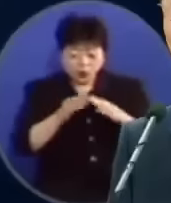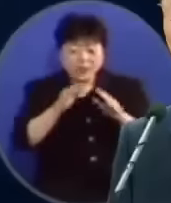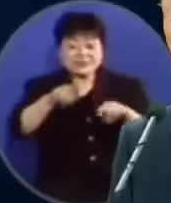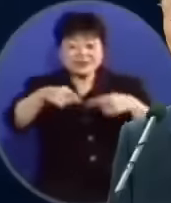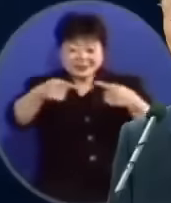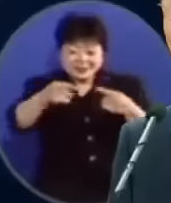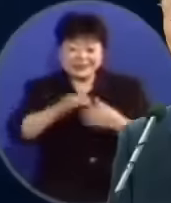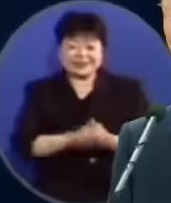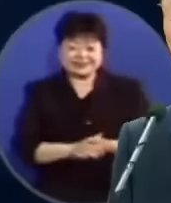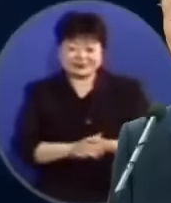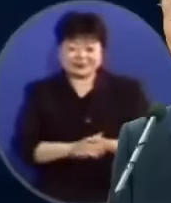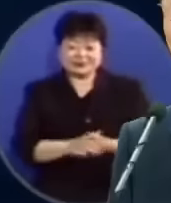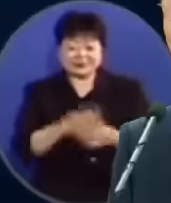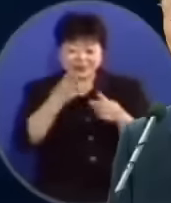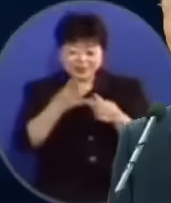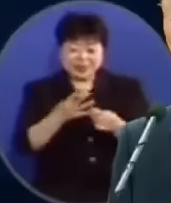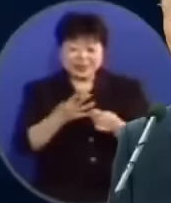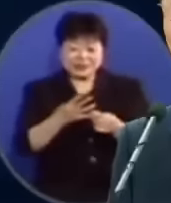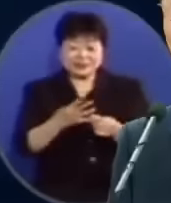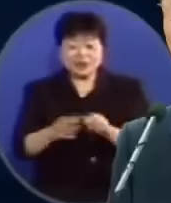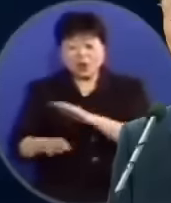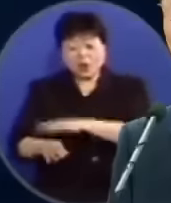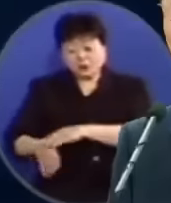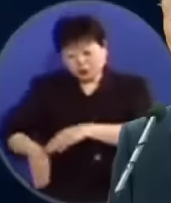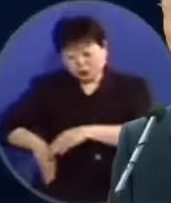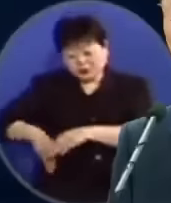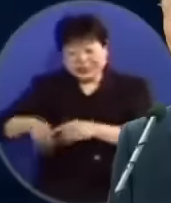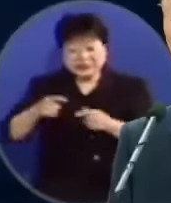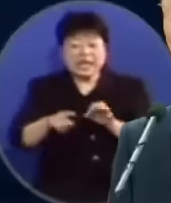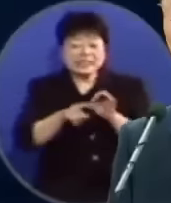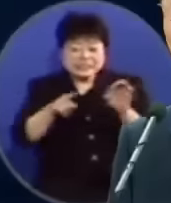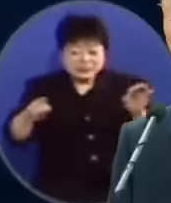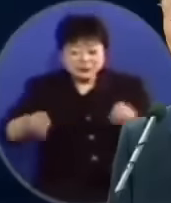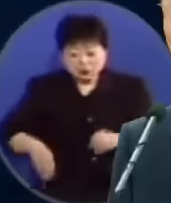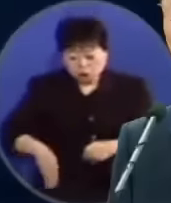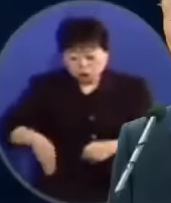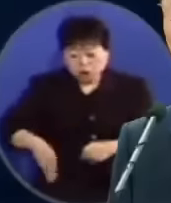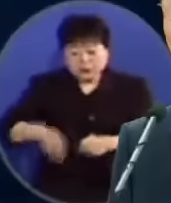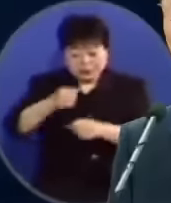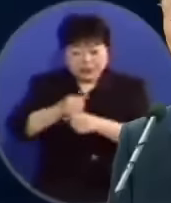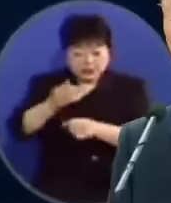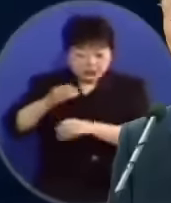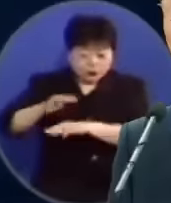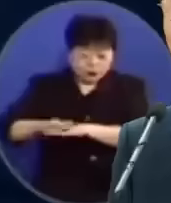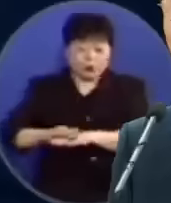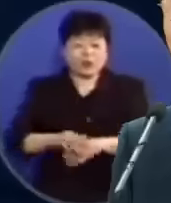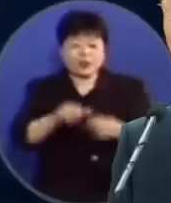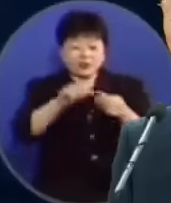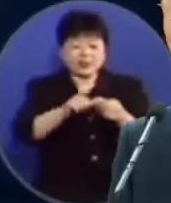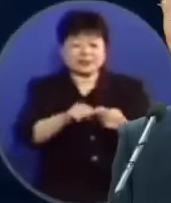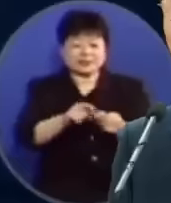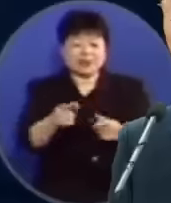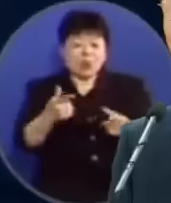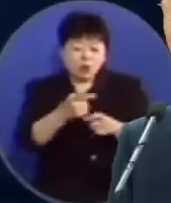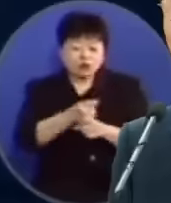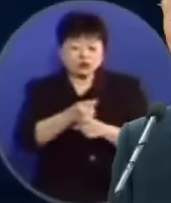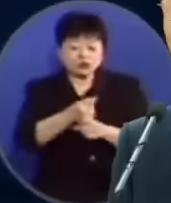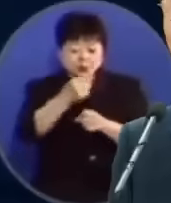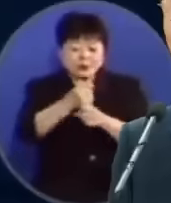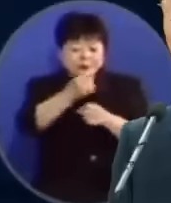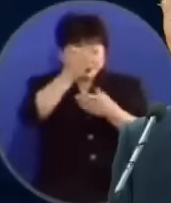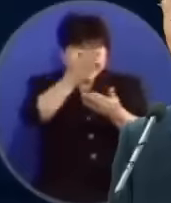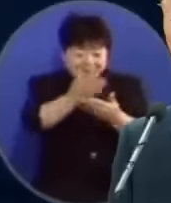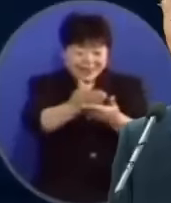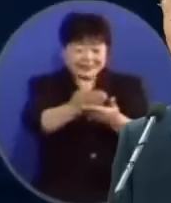드려라. 넷째, 오른쪽 호주머니는 항상 11조 주머니로 하라. 다섯째, 아무도 원수를 만들지